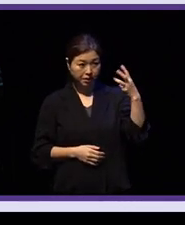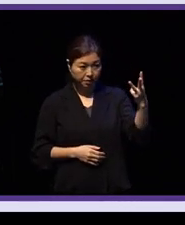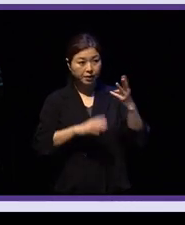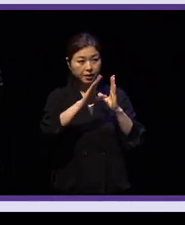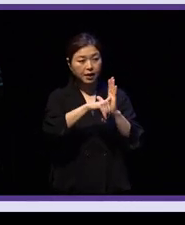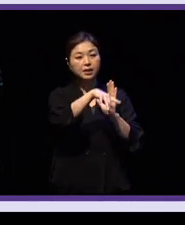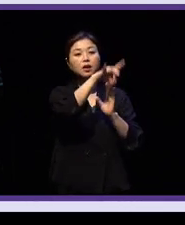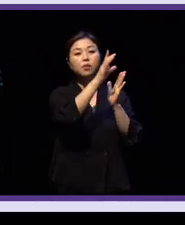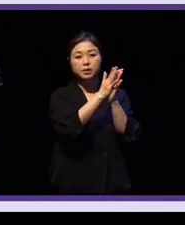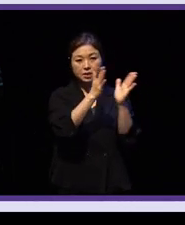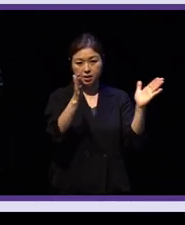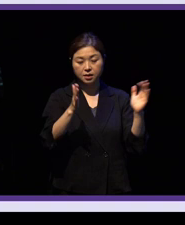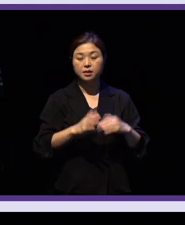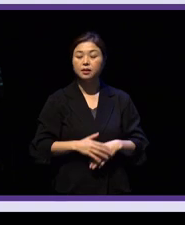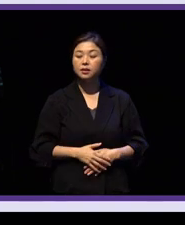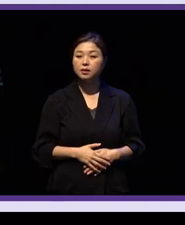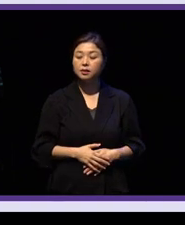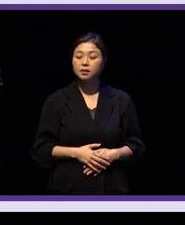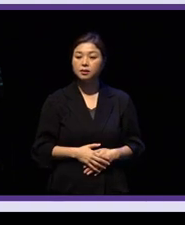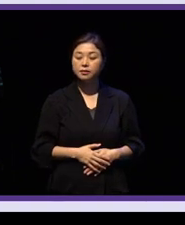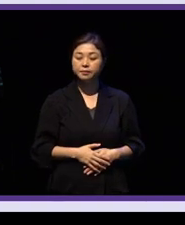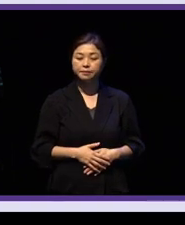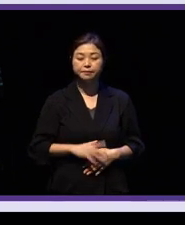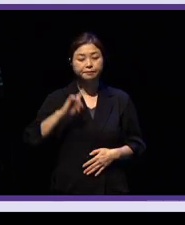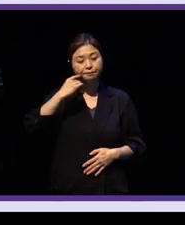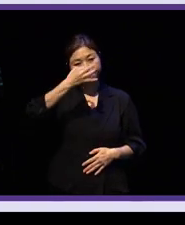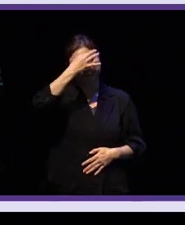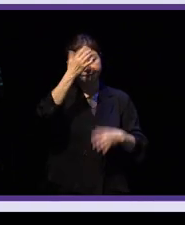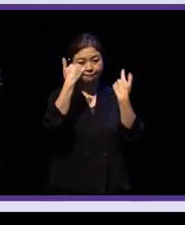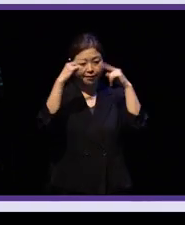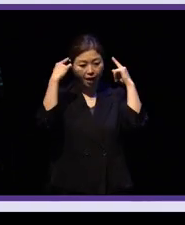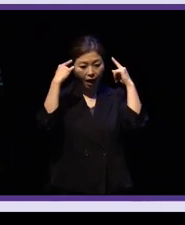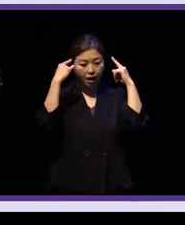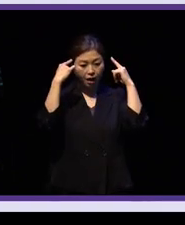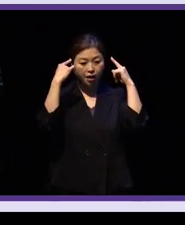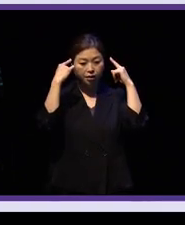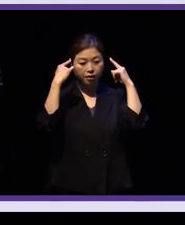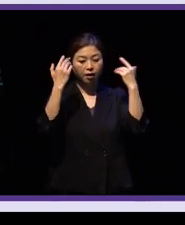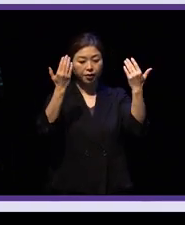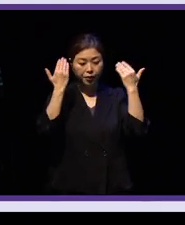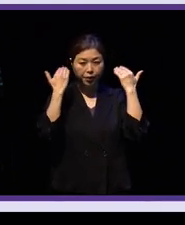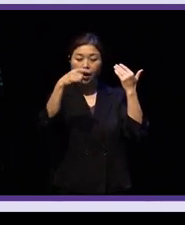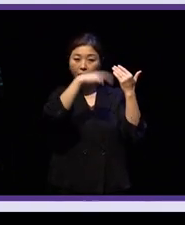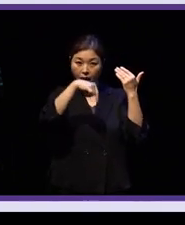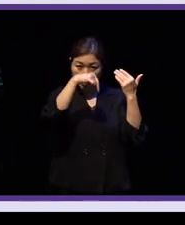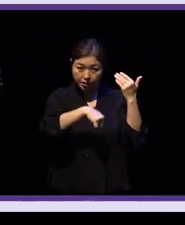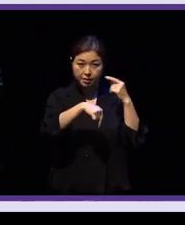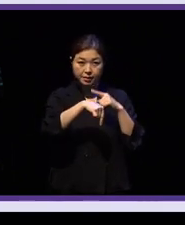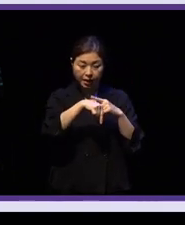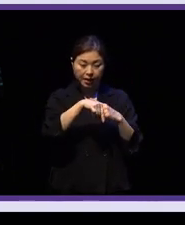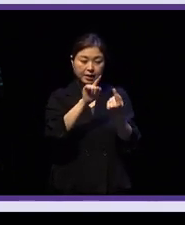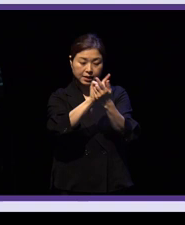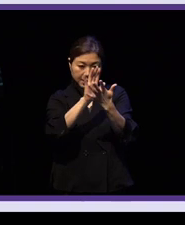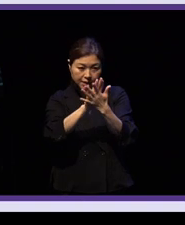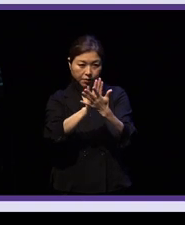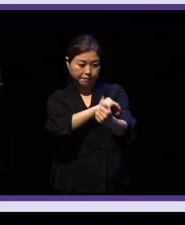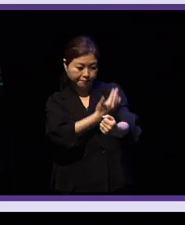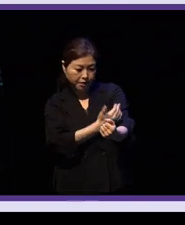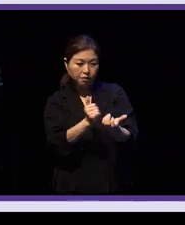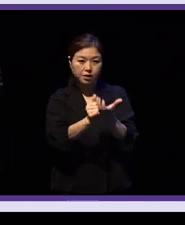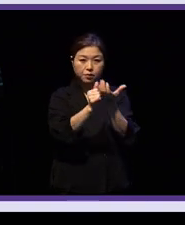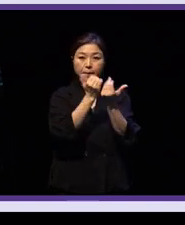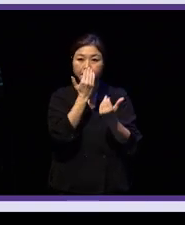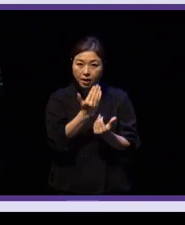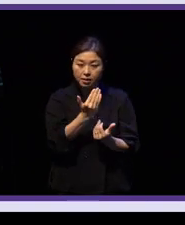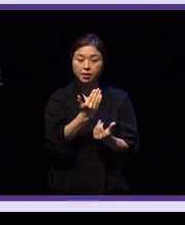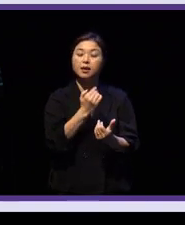처음 시작된 사업이고요 예술대학원내의 예비예술인이 현장 역량 강화를 위한 다양한 예술 현장